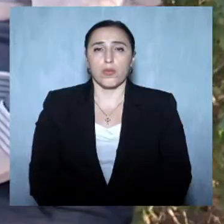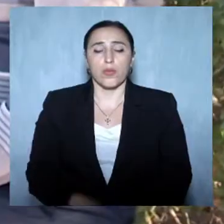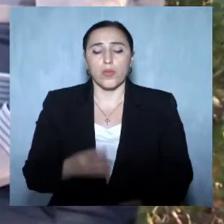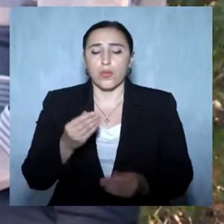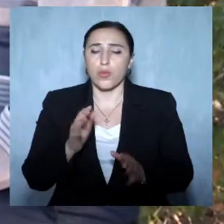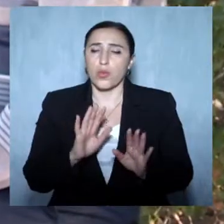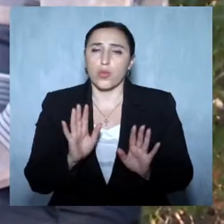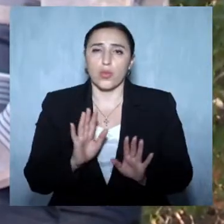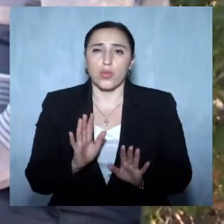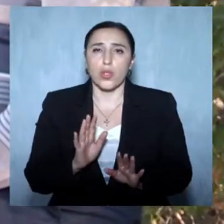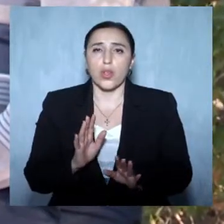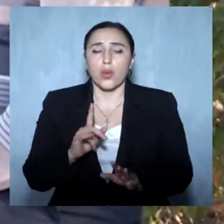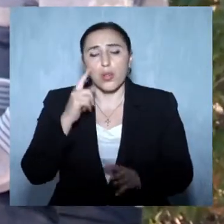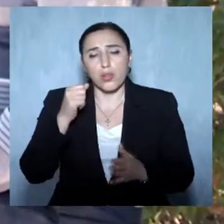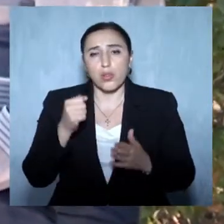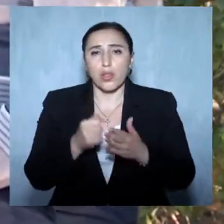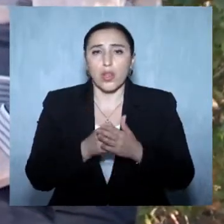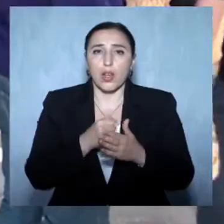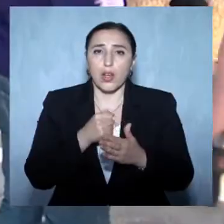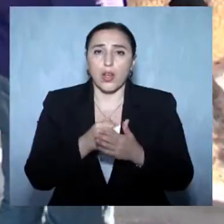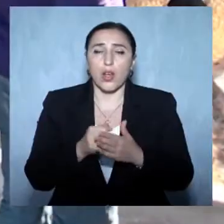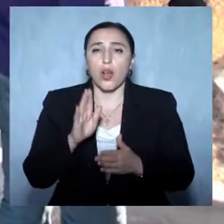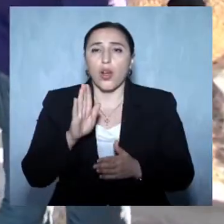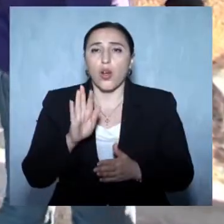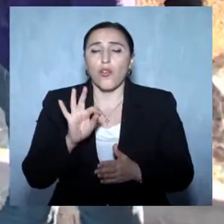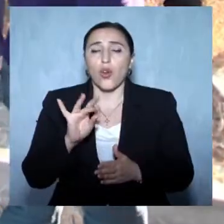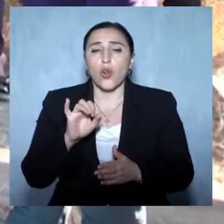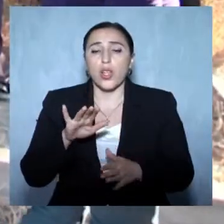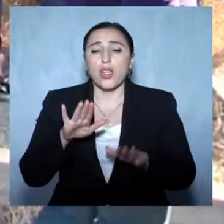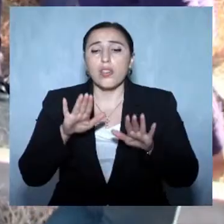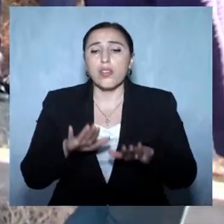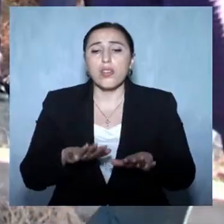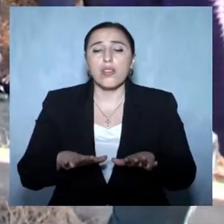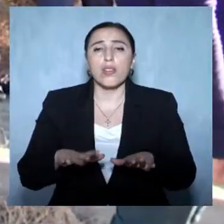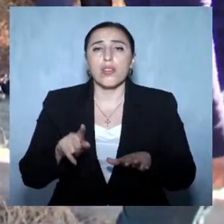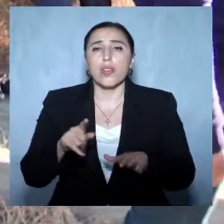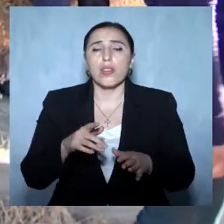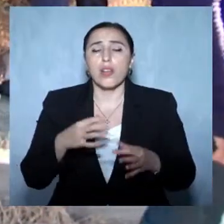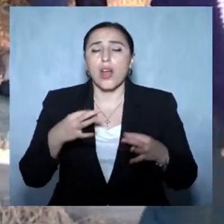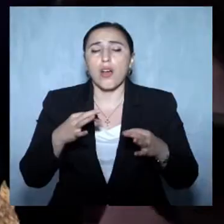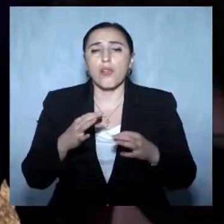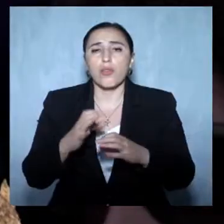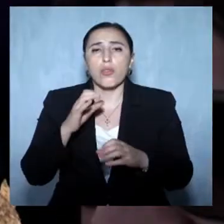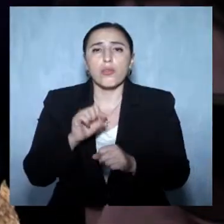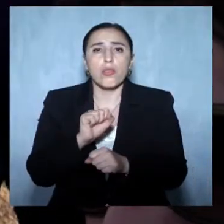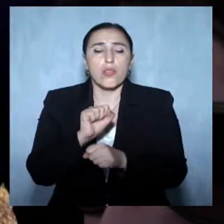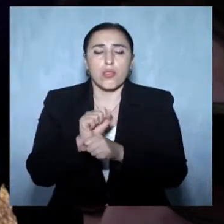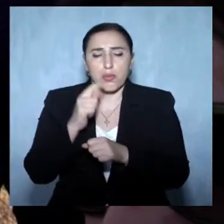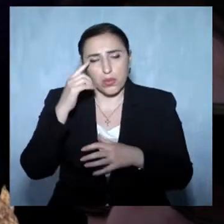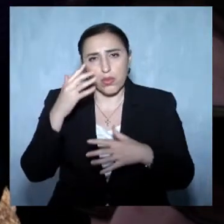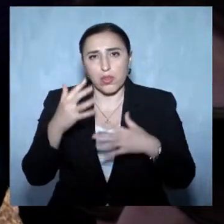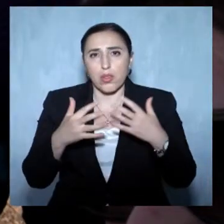Անել անելի վիճակում են նաև հենց որոտանի հատվածում խթանման մեջ մնացած վարորդները։